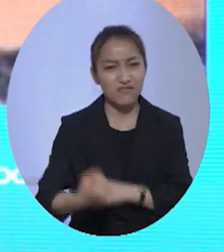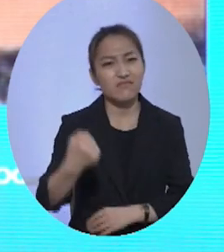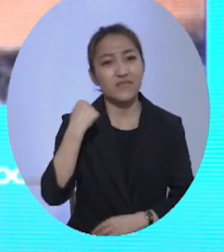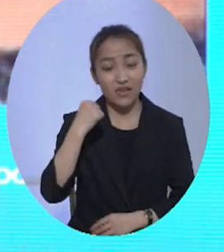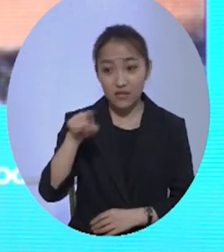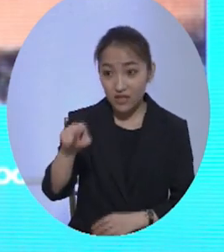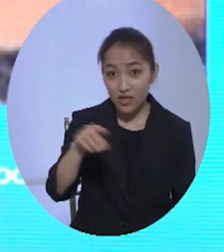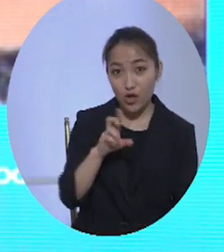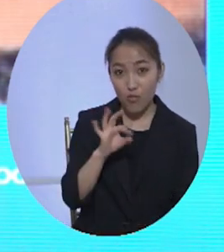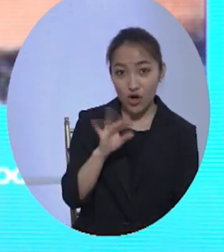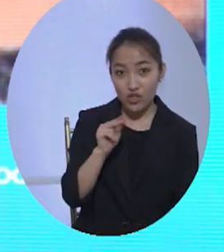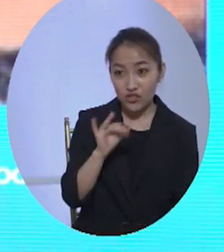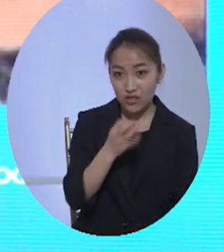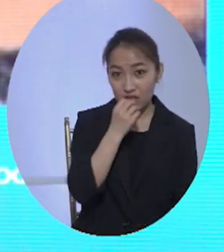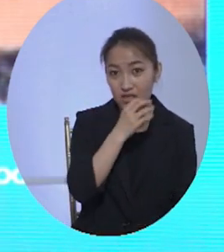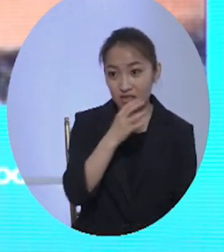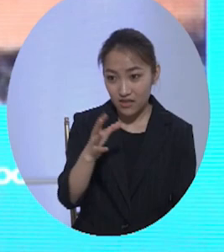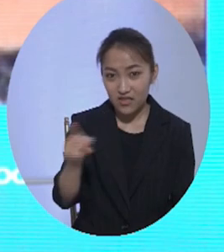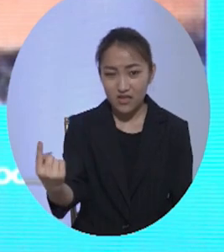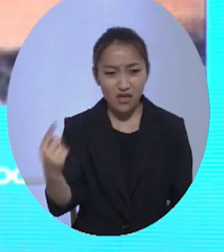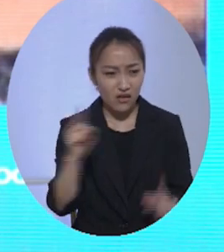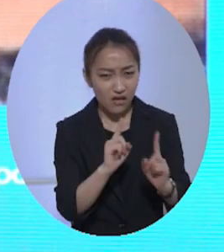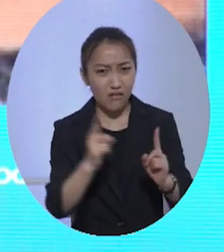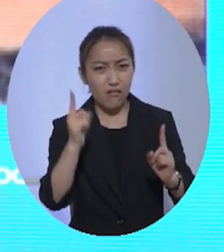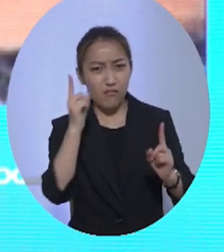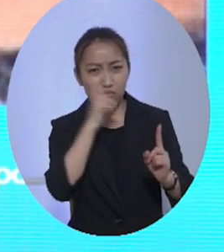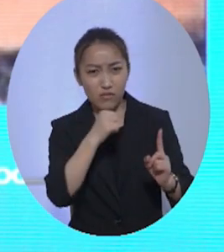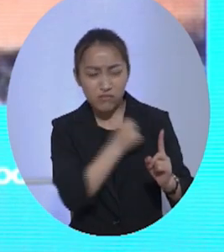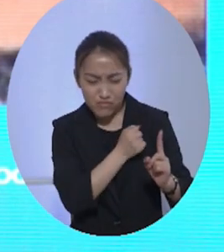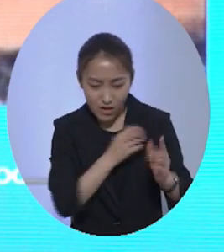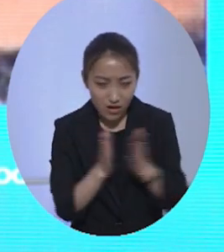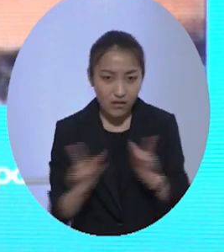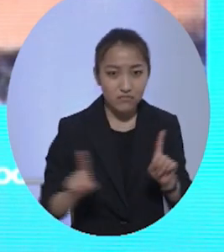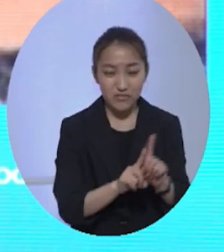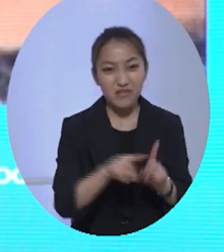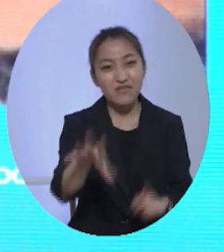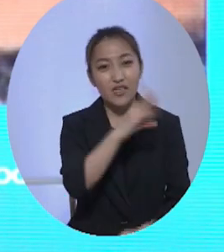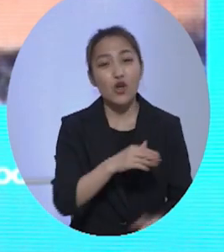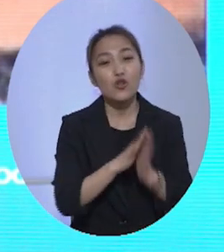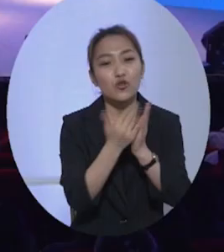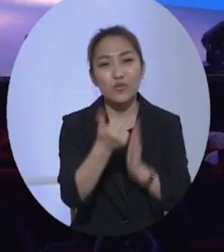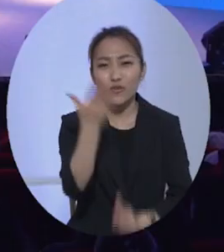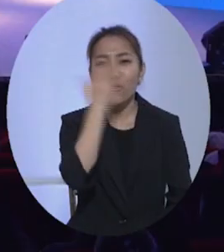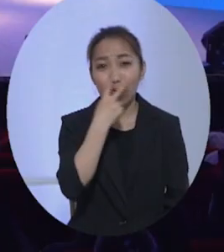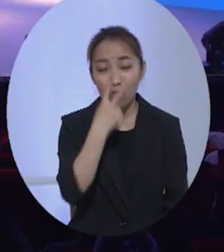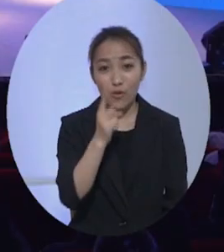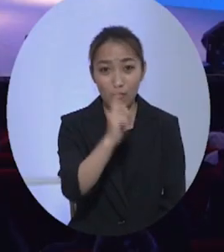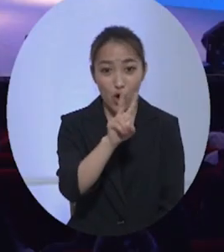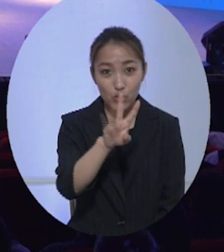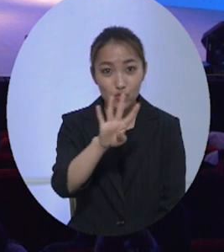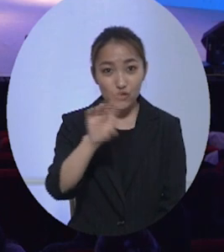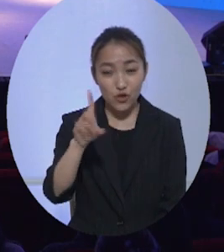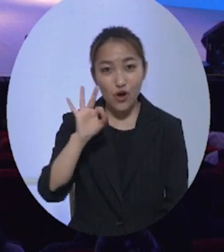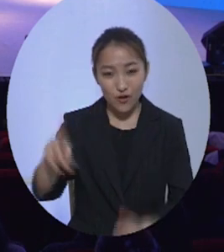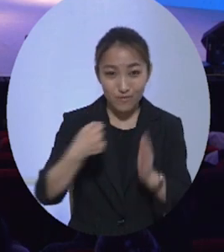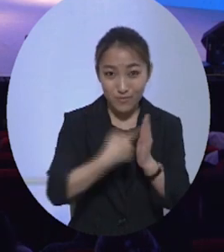бол хоёр гу сэтгэлээр зүтгэ таар нууц тавч байгаа эргээ тараараа бүр тэр байлдж байгаагийн хүртэл тэр одоо 1241 онд өчиж